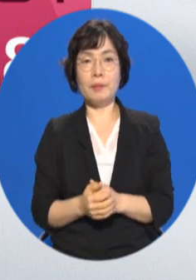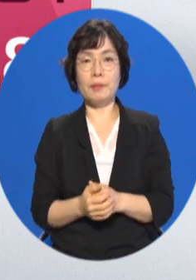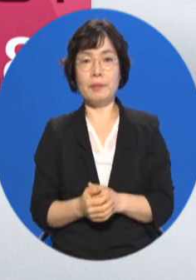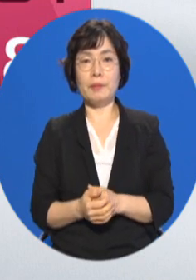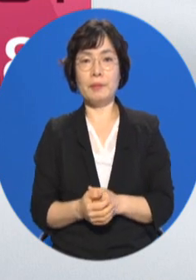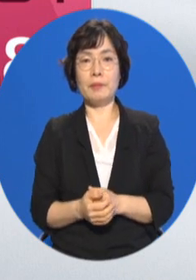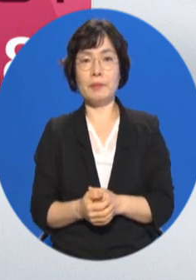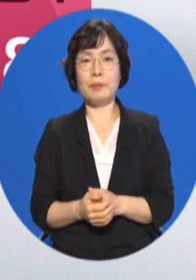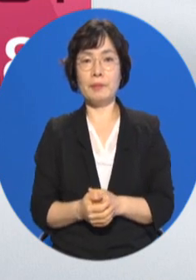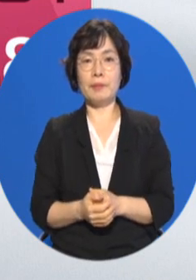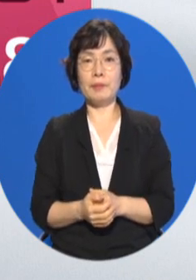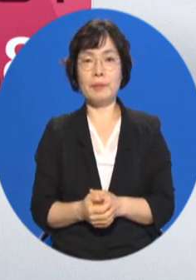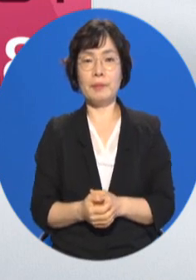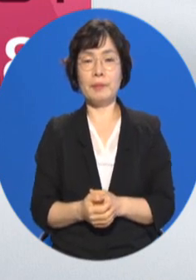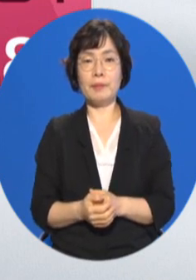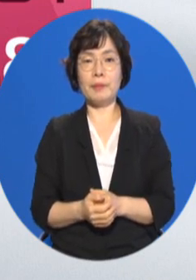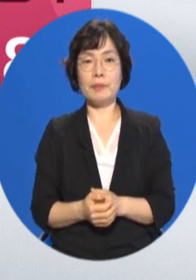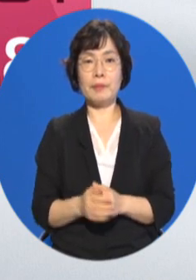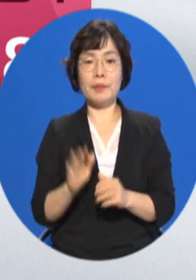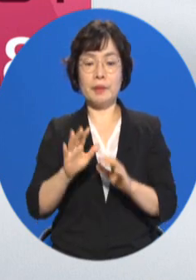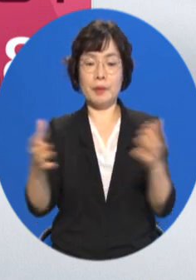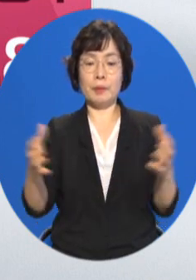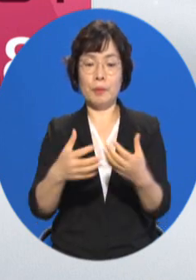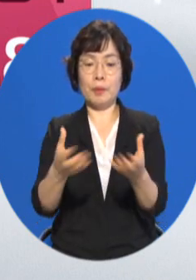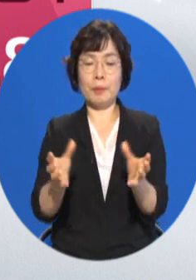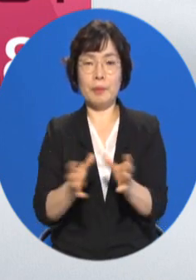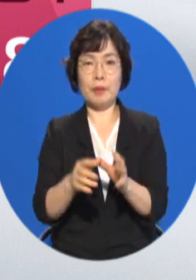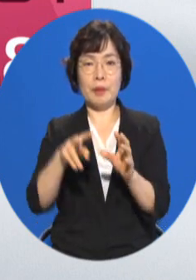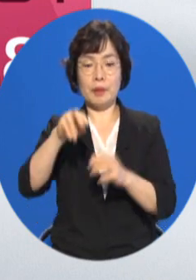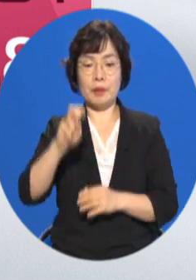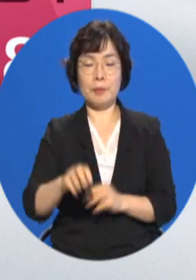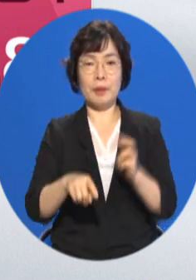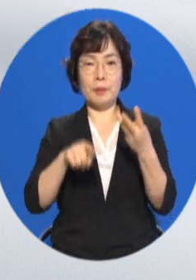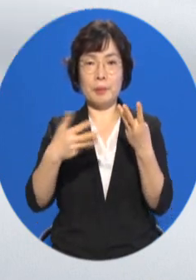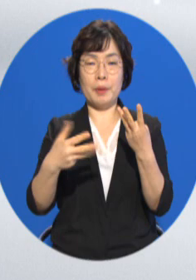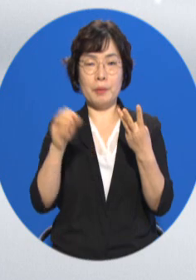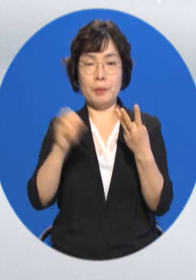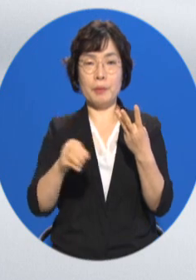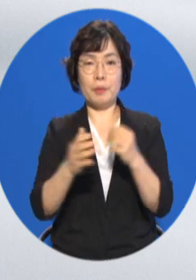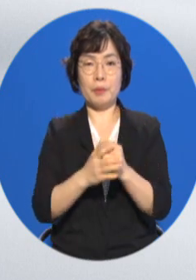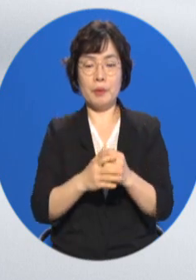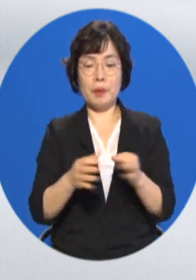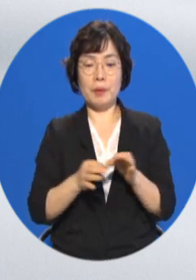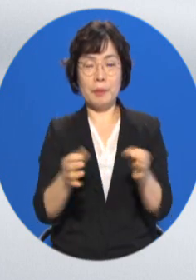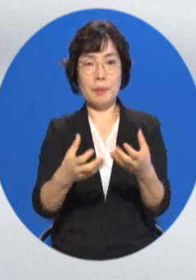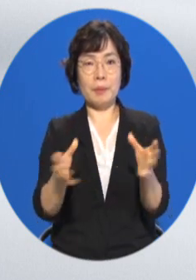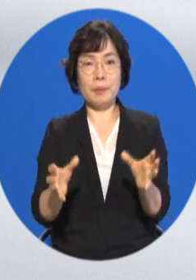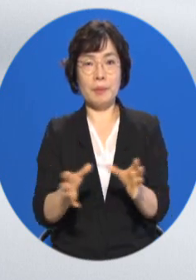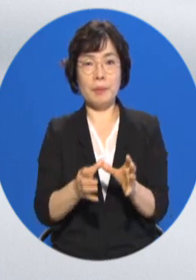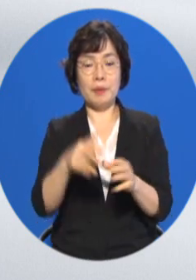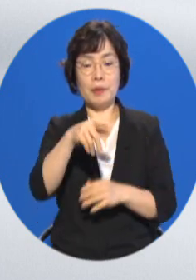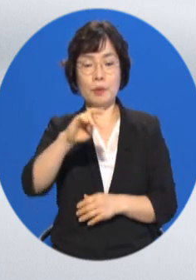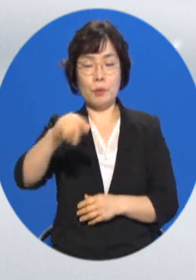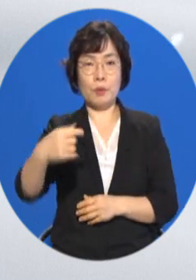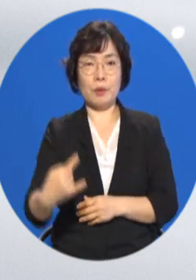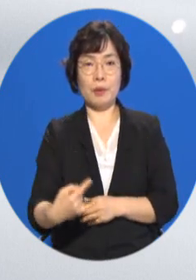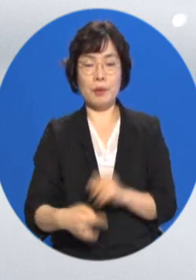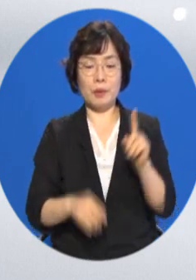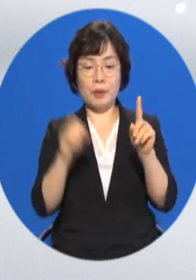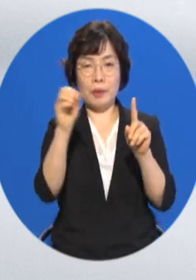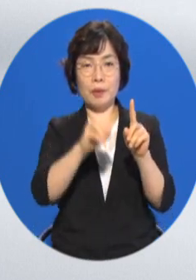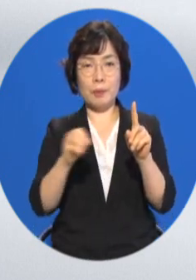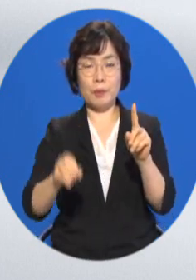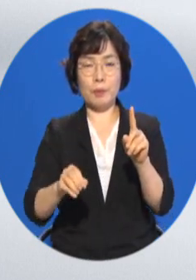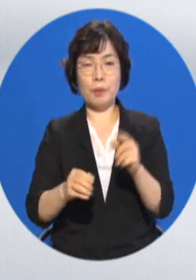입성에 성공했습니다. 이어 미래통합당 심정우 후보가 3.8%, 국가혁명배당금당 장수희 후보는